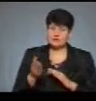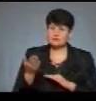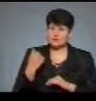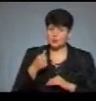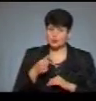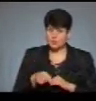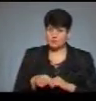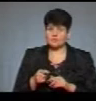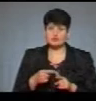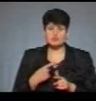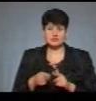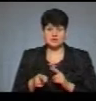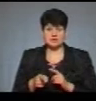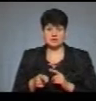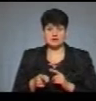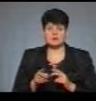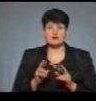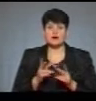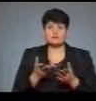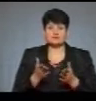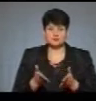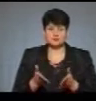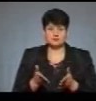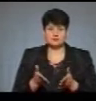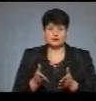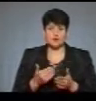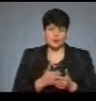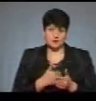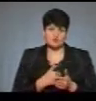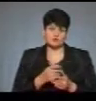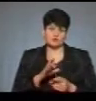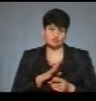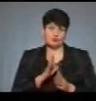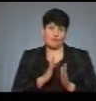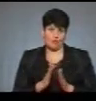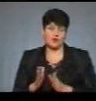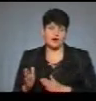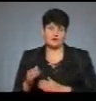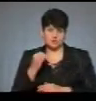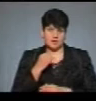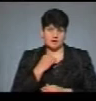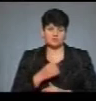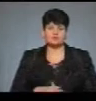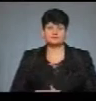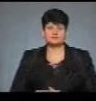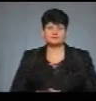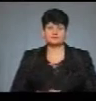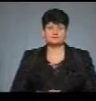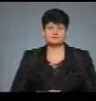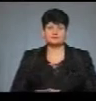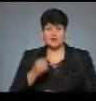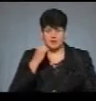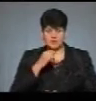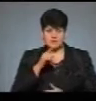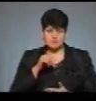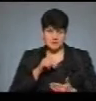чи цього демонтуєте його якось так, щоб, знаєте, щоб був хоч порядок? Дякую. Дякую вам за запитання. Дякую за